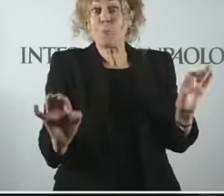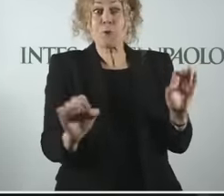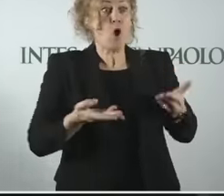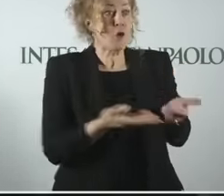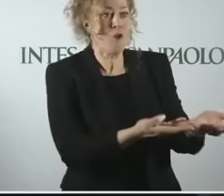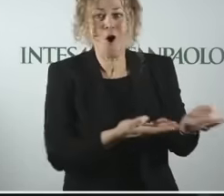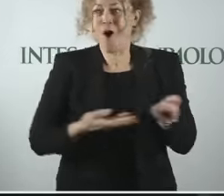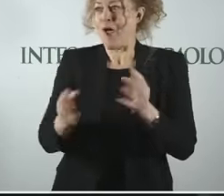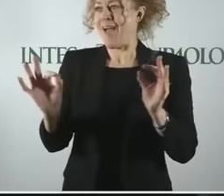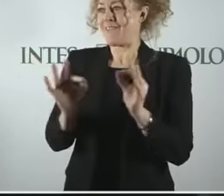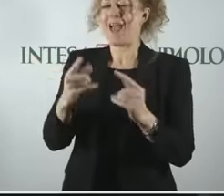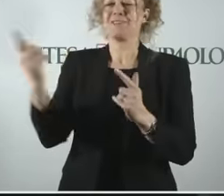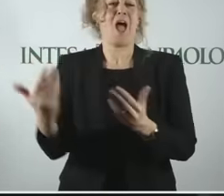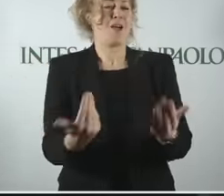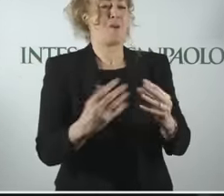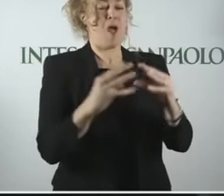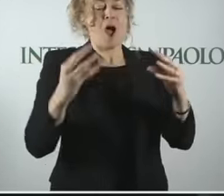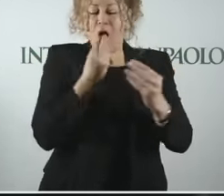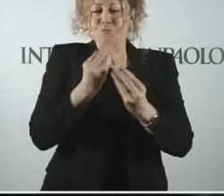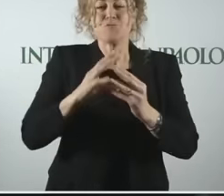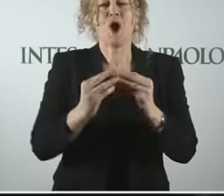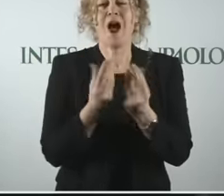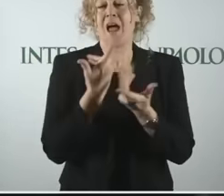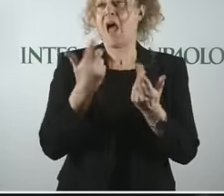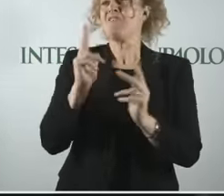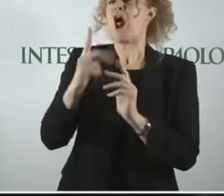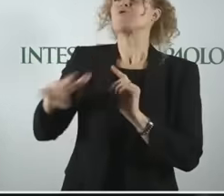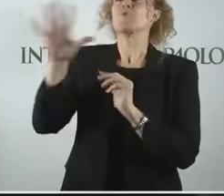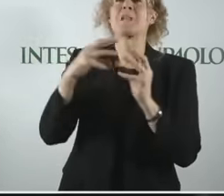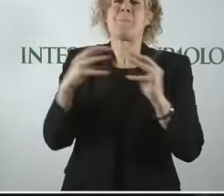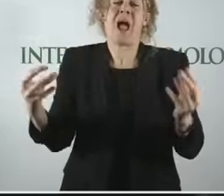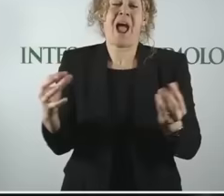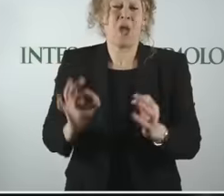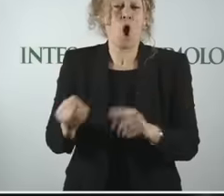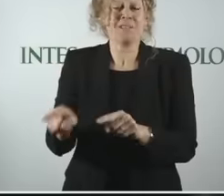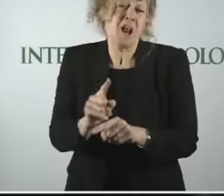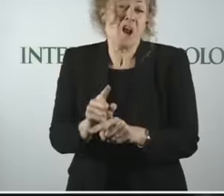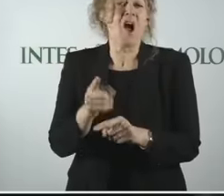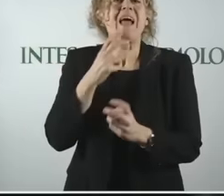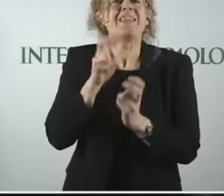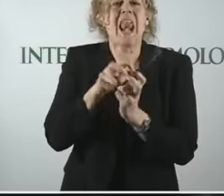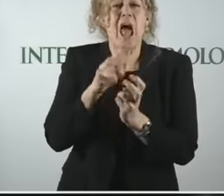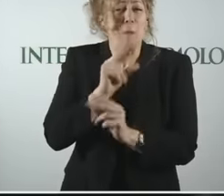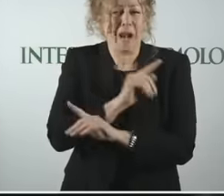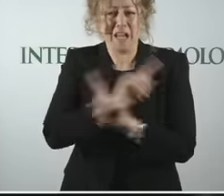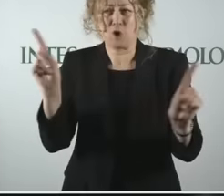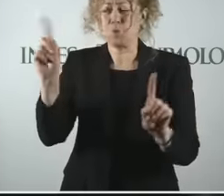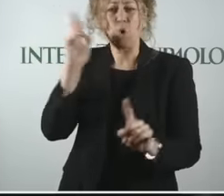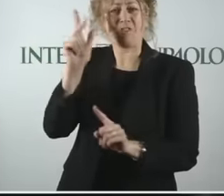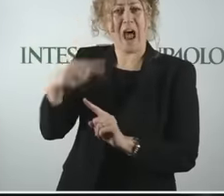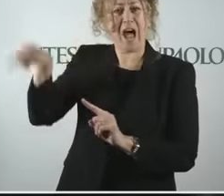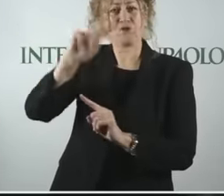giorni e però perché la baghet in tutta la Francia ma per lo stesso motivo per cui in Francia Nessuno parla più dialetto perché la Francia